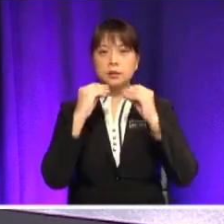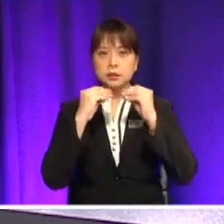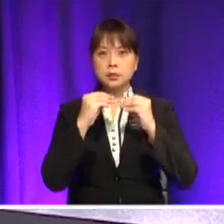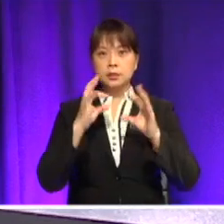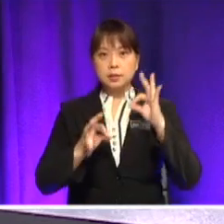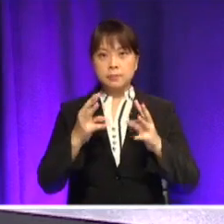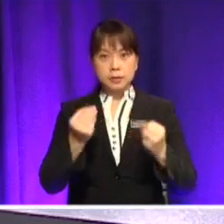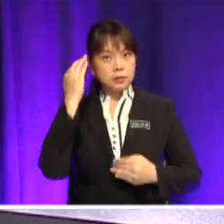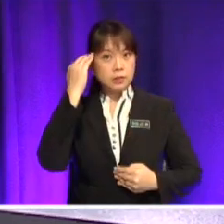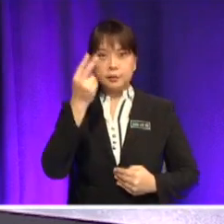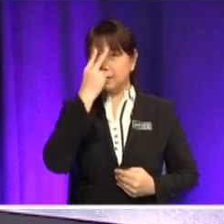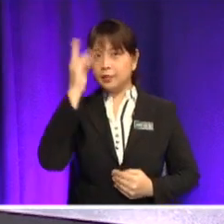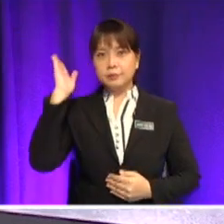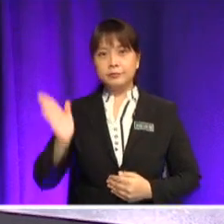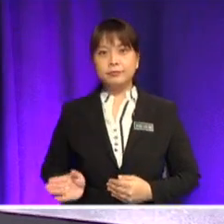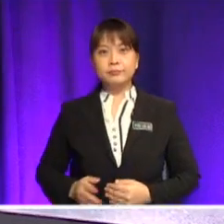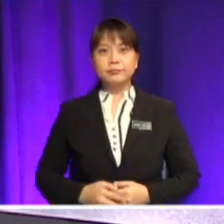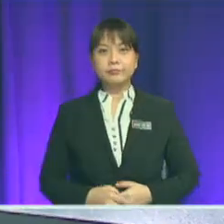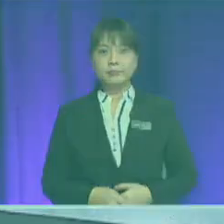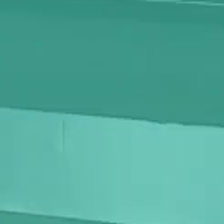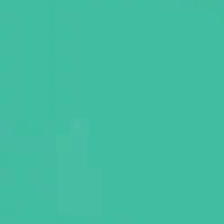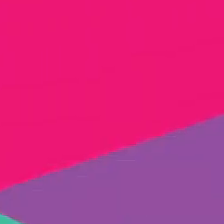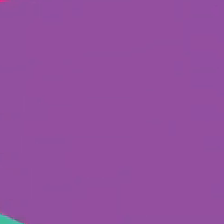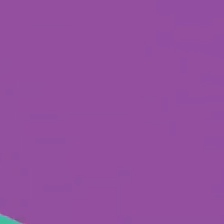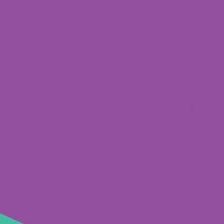Jom sama-sama kita saksikan profil beliau